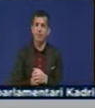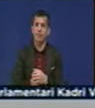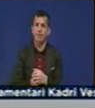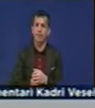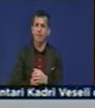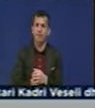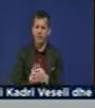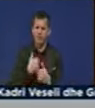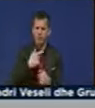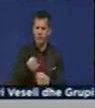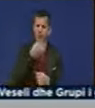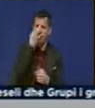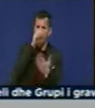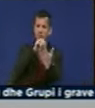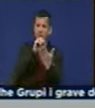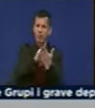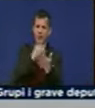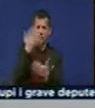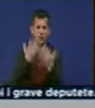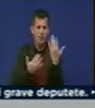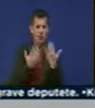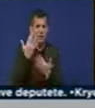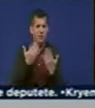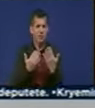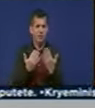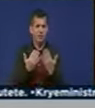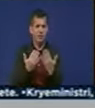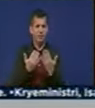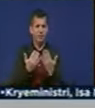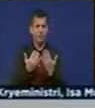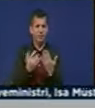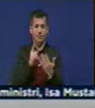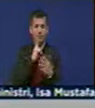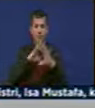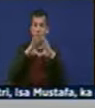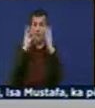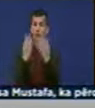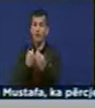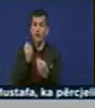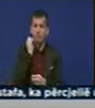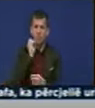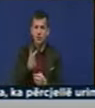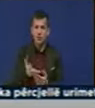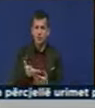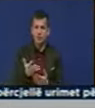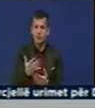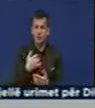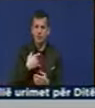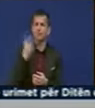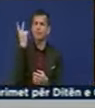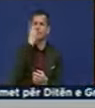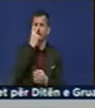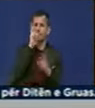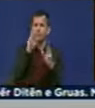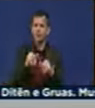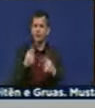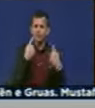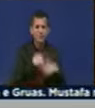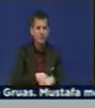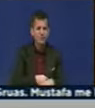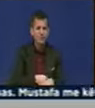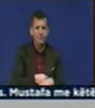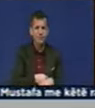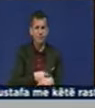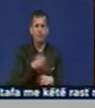në të dhënat statistikore dhe në realitetin që e prekim në përditshmëri, kuptojmë se fatkeqësisht ende